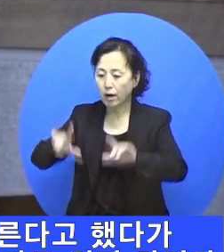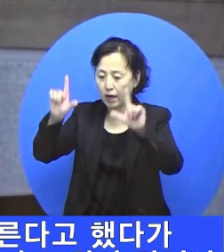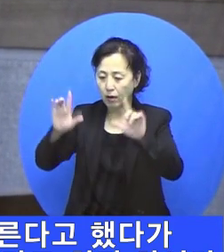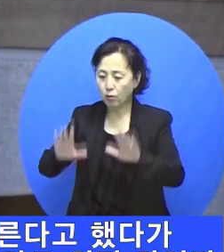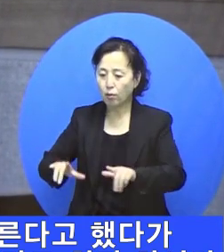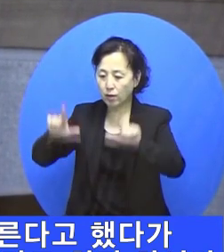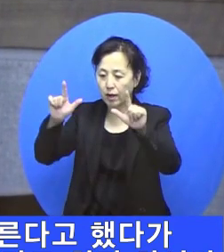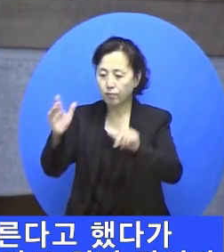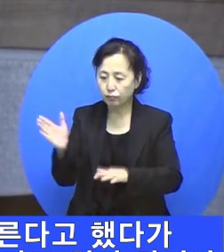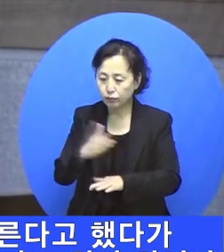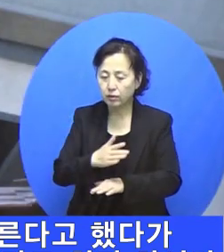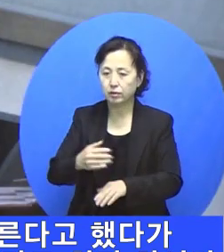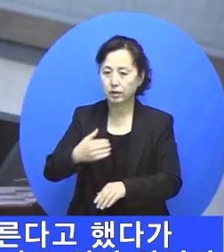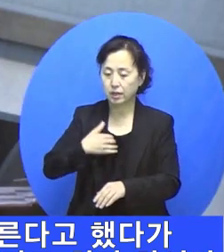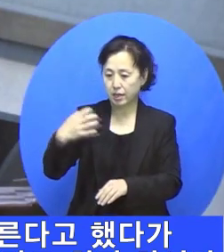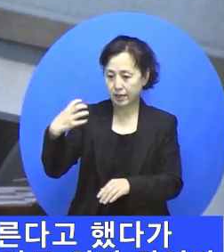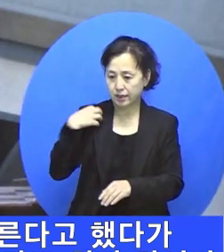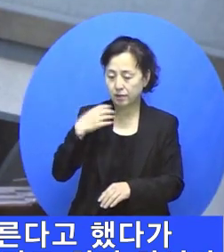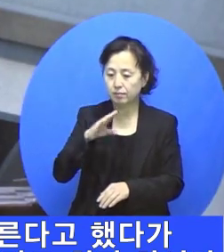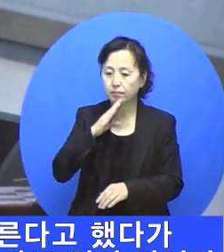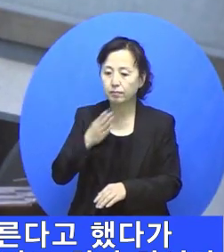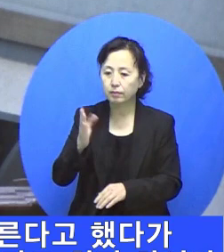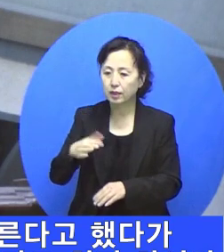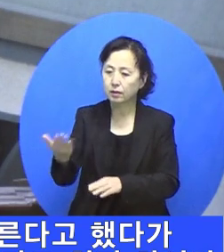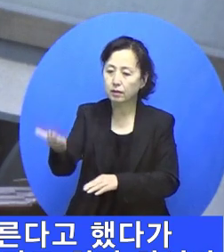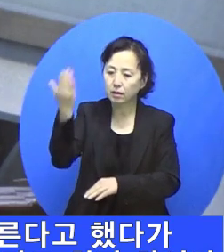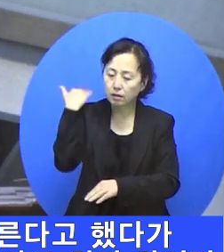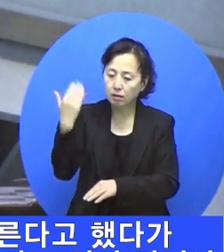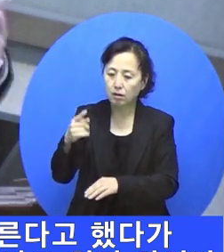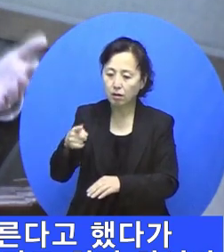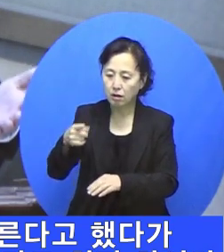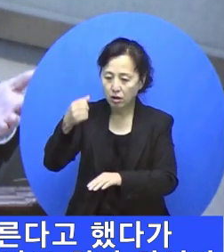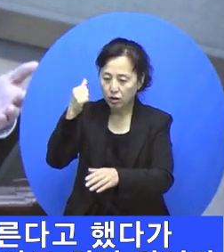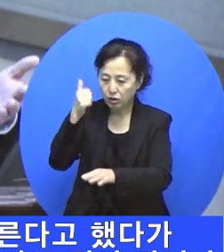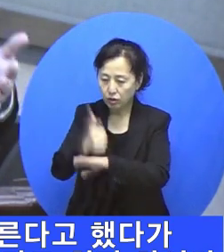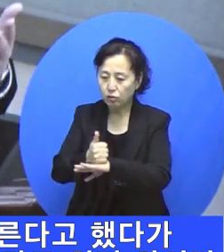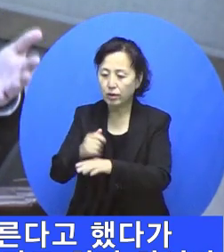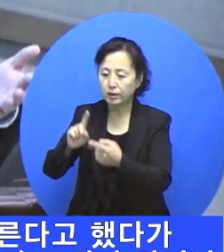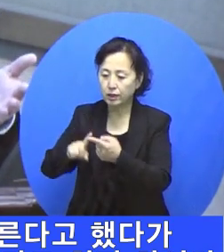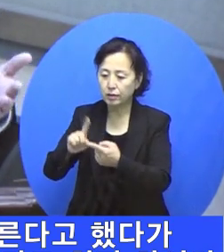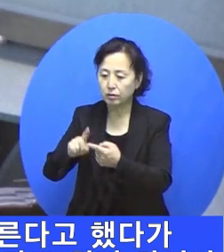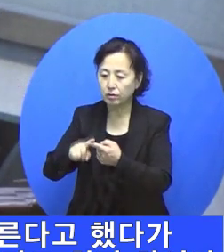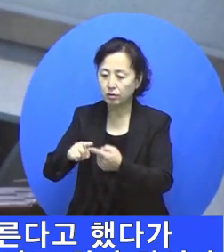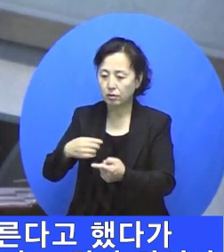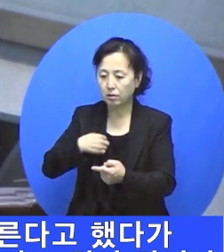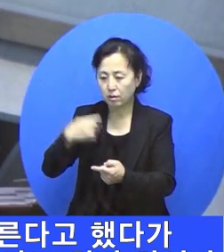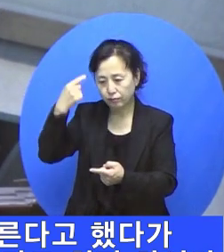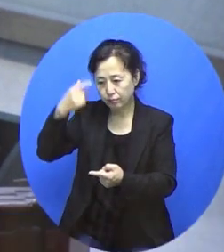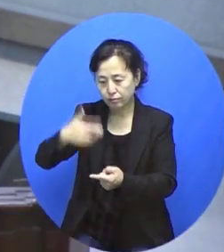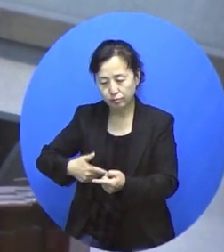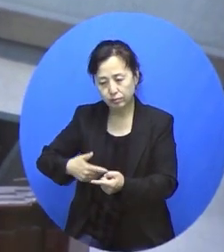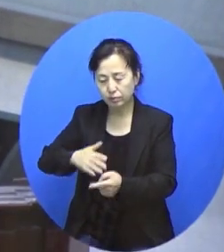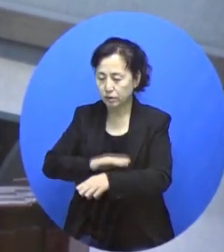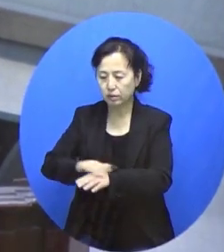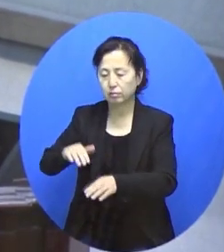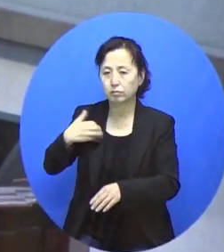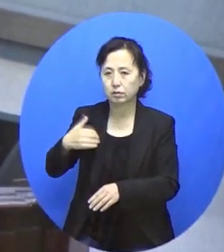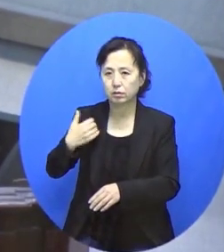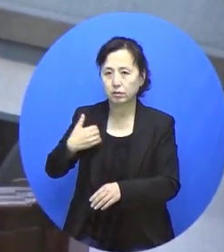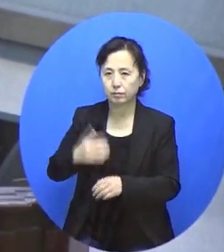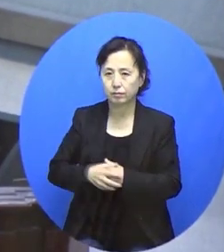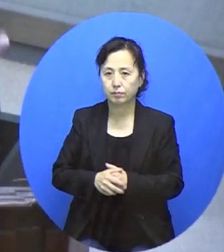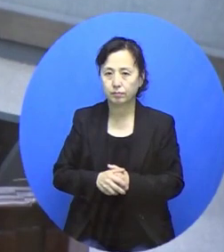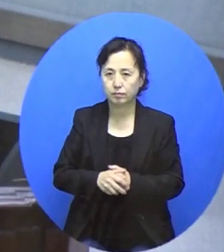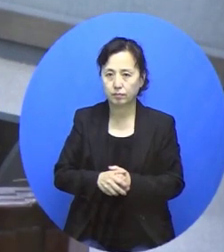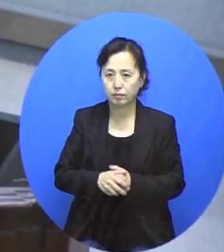왜냐하면 이해해 주십시오. 이제 말씀을 하셨는데 저희가 공무원 공직자께서 말씀하신 부분에 대해서 도저히 이해할 수